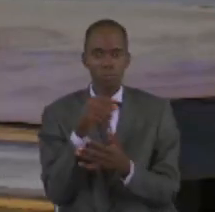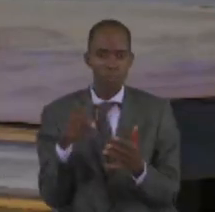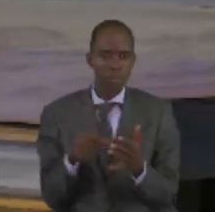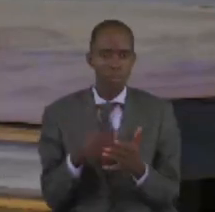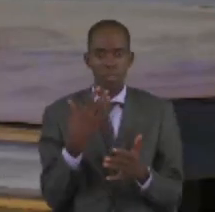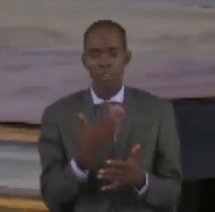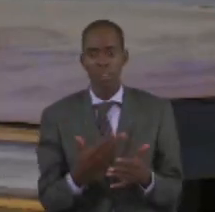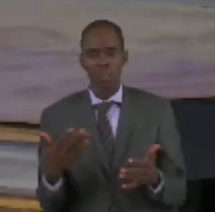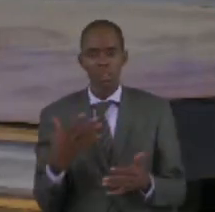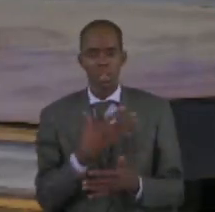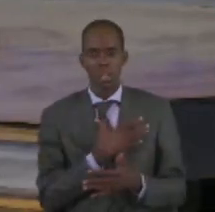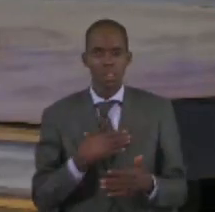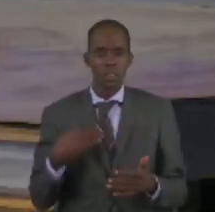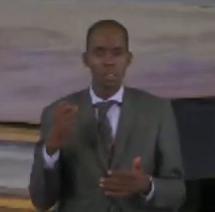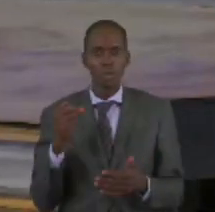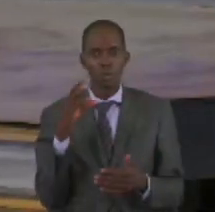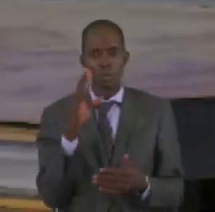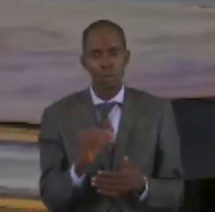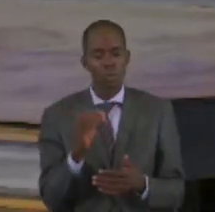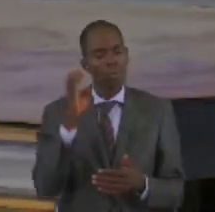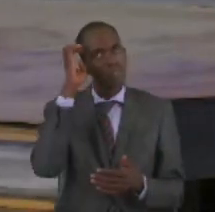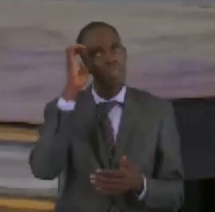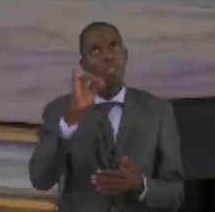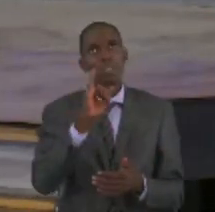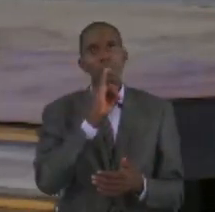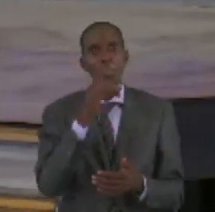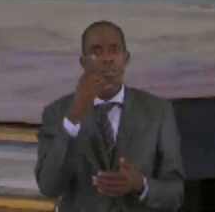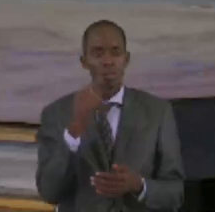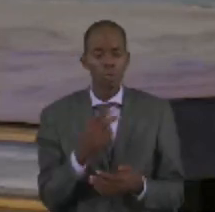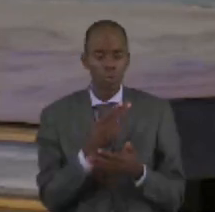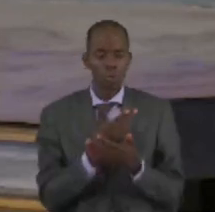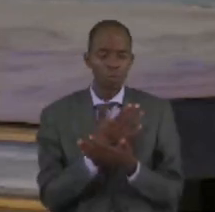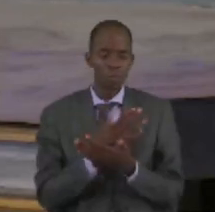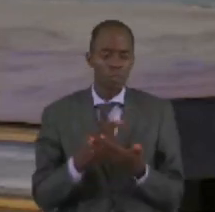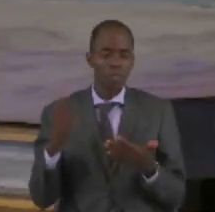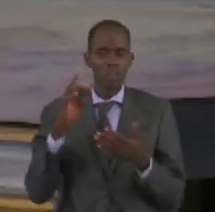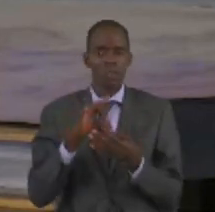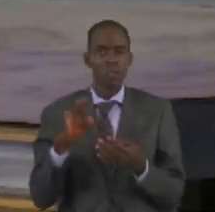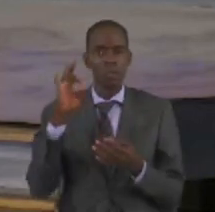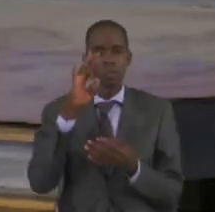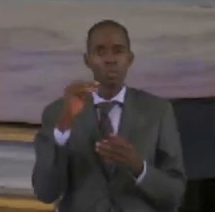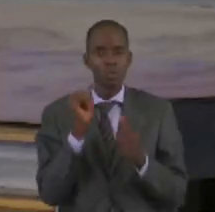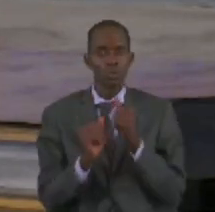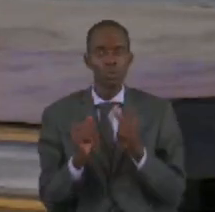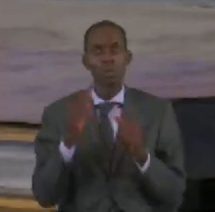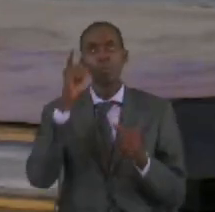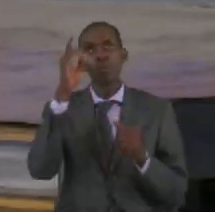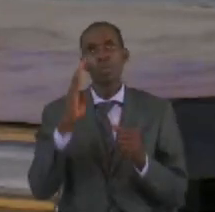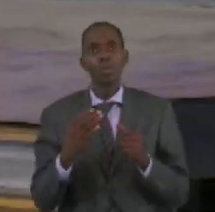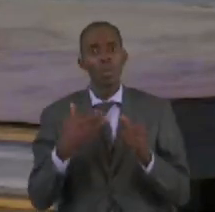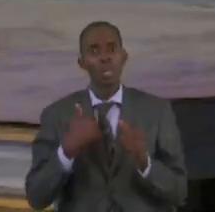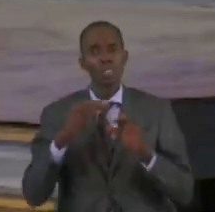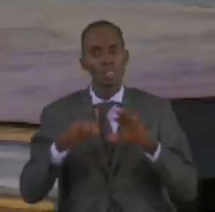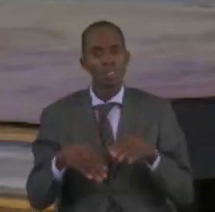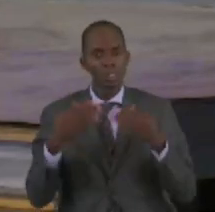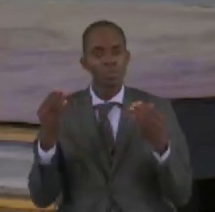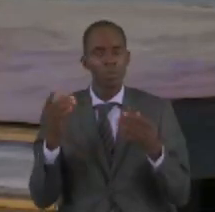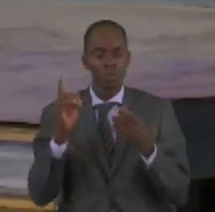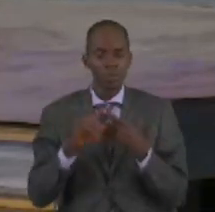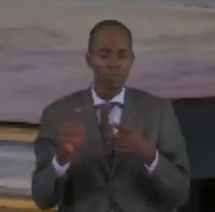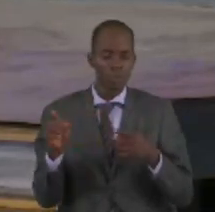choses. De même que le Saint-Esprit que Dieu a donné à ceux